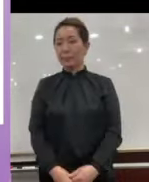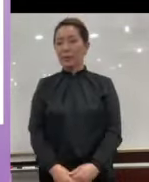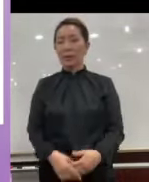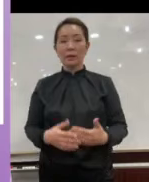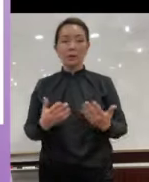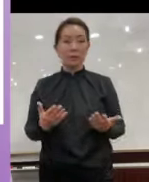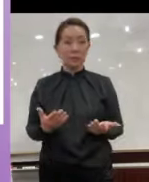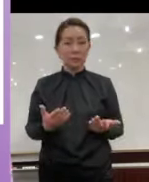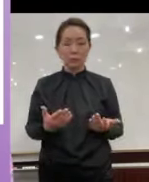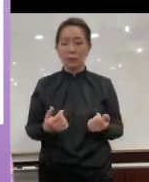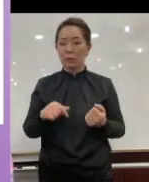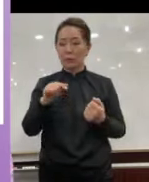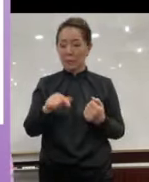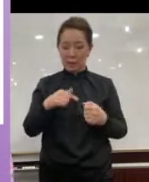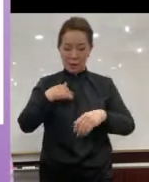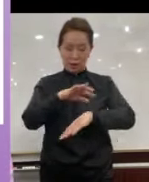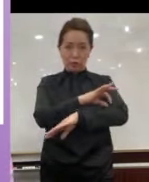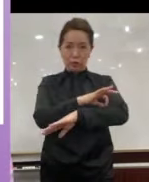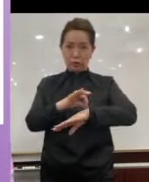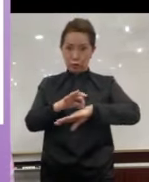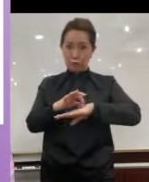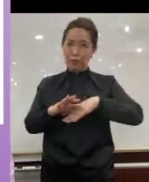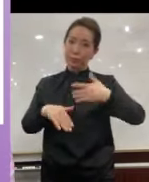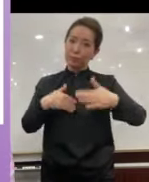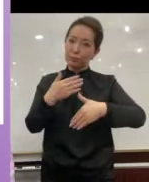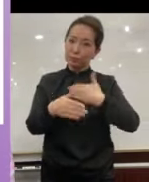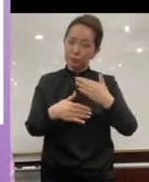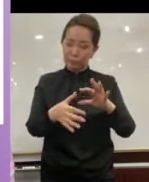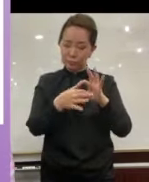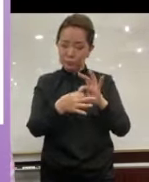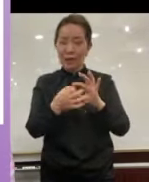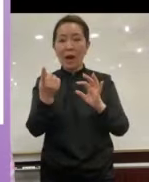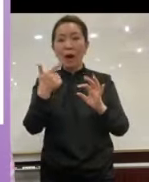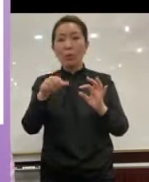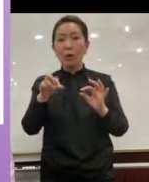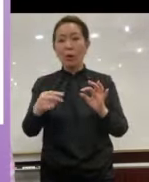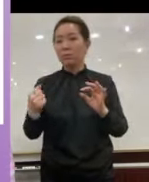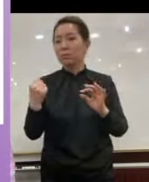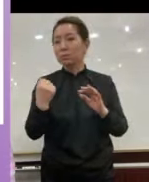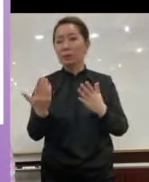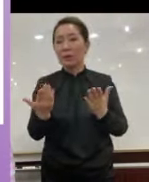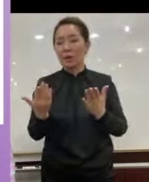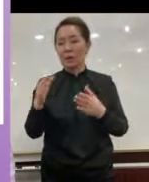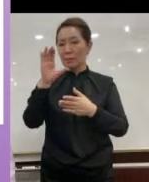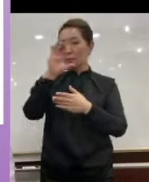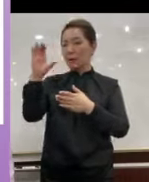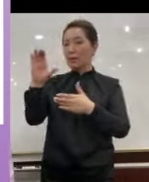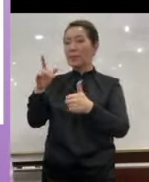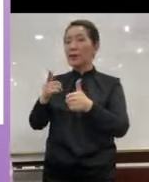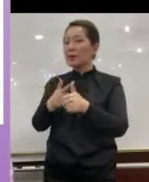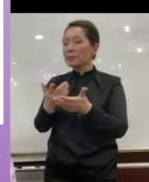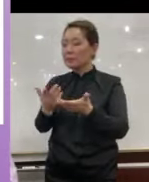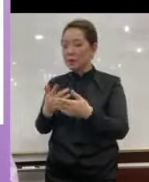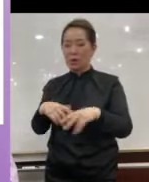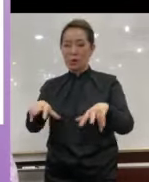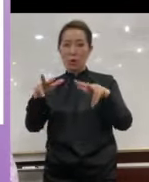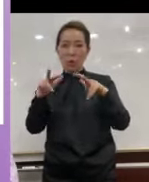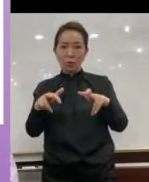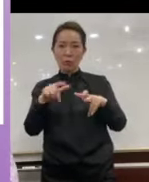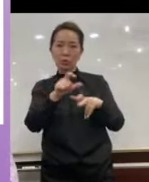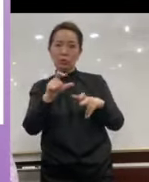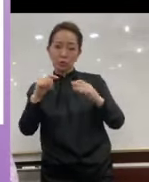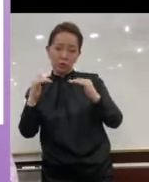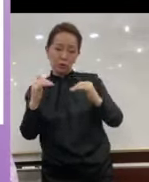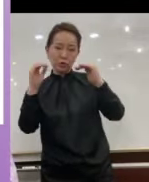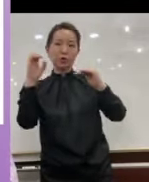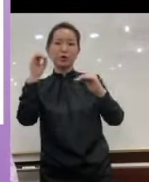За мөн түнчлэн манай төслийг хэрэгжүүлэхэд хамгийн гол одоо хүчин зүйл болдог байгууллага маань юу гэхээр хөгжлийн бэхжилтэд хүний